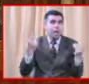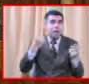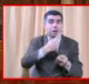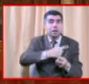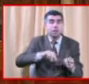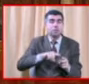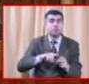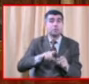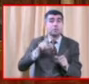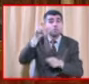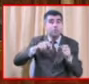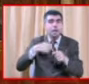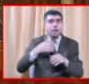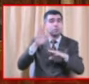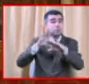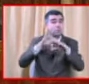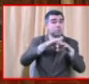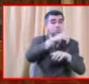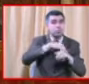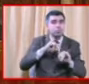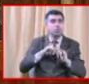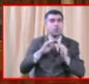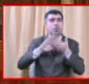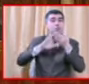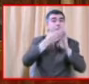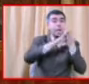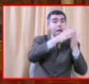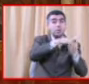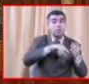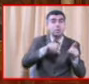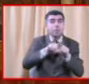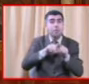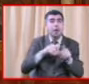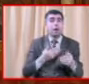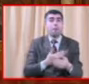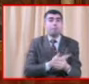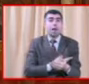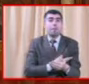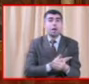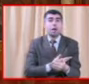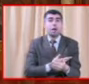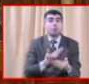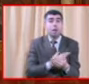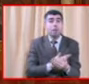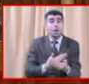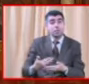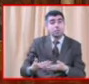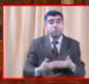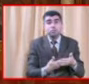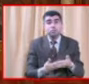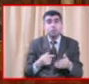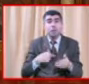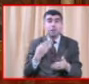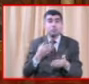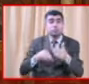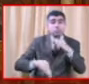اننا ناشدنا جميع الحقوقيين، وان الام ديالو في هذه اللحظه هذه راه في الدوار بهذه الحاله هذه. انا ما بغيتش نفهم شنو، ملي قالت الام ديالو